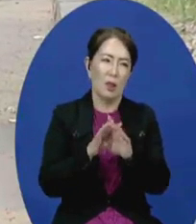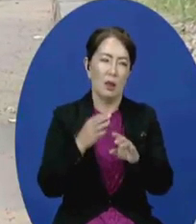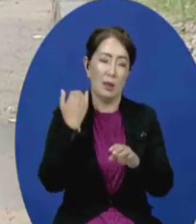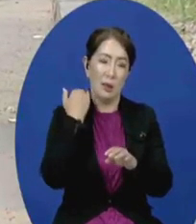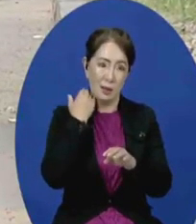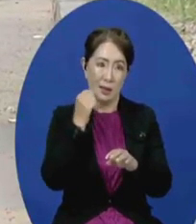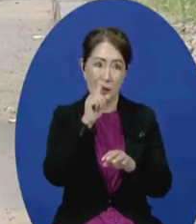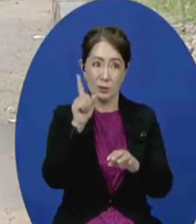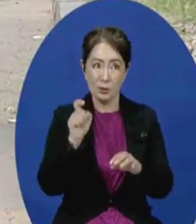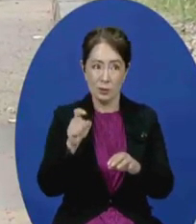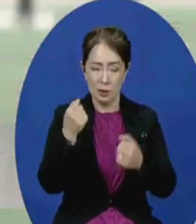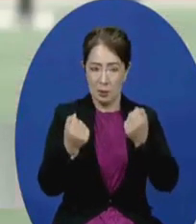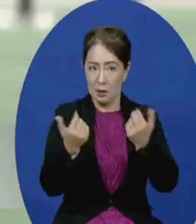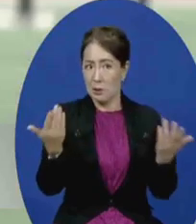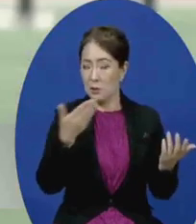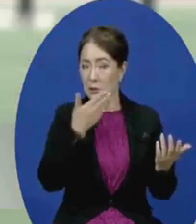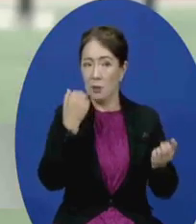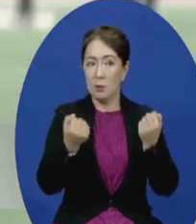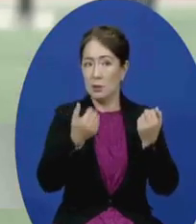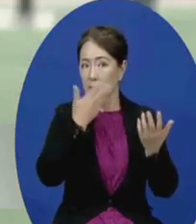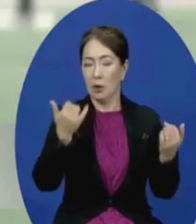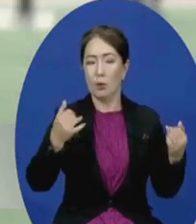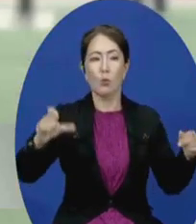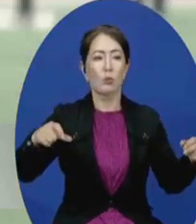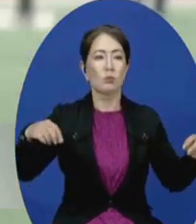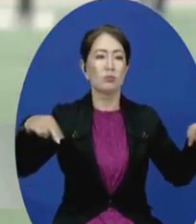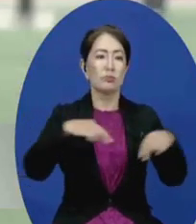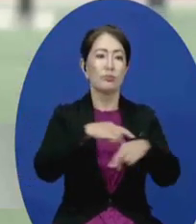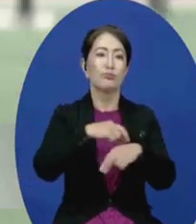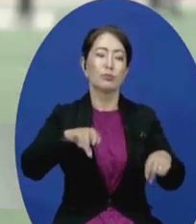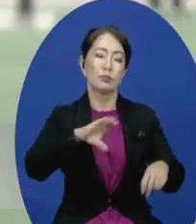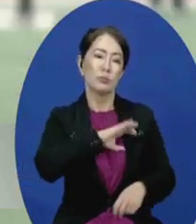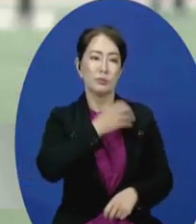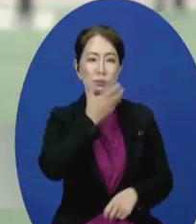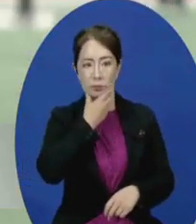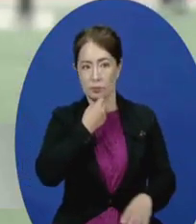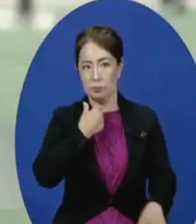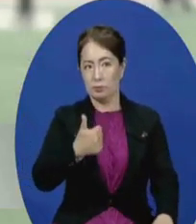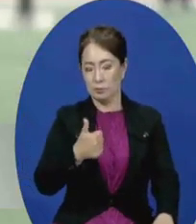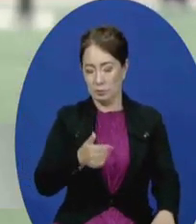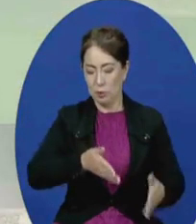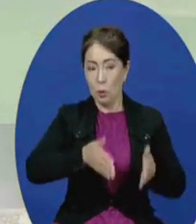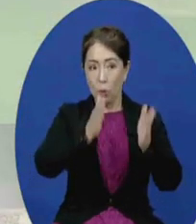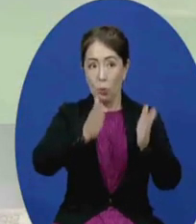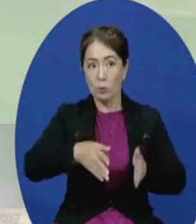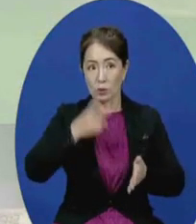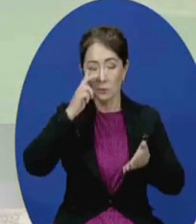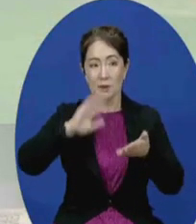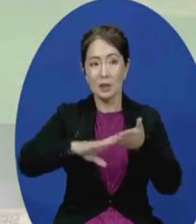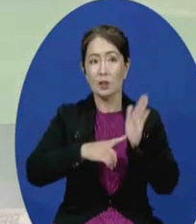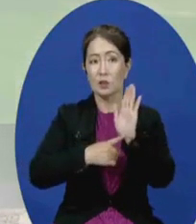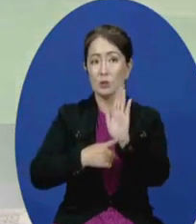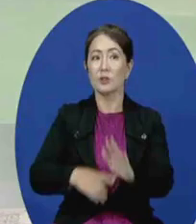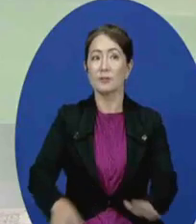асуудлууд болдог байсан бол ерөнхийдөө ингээд автомашингүй байхаар тэр иргэнд ямар таатай байх вэ гэдгийг энэ годом мэдрүүлж байгаа.